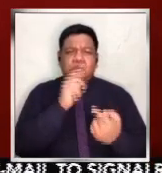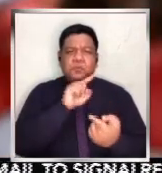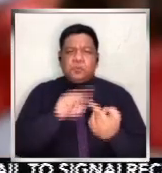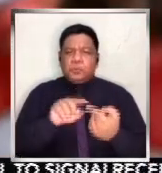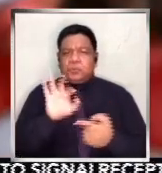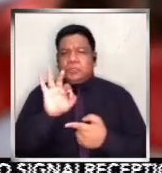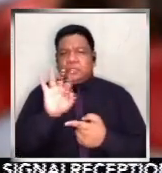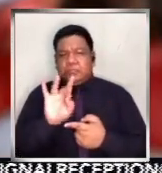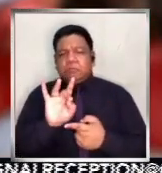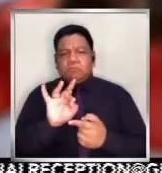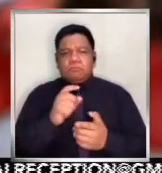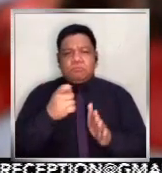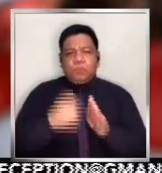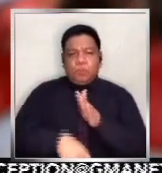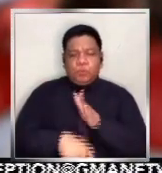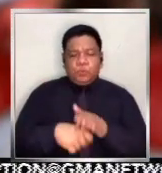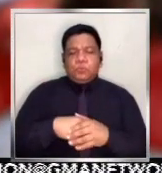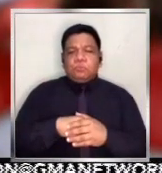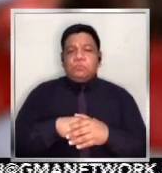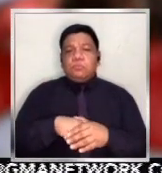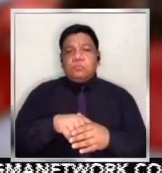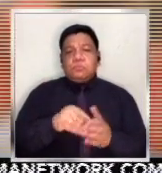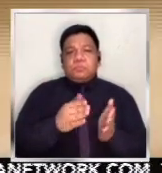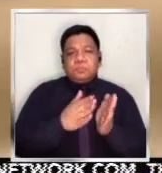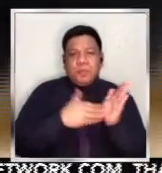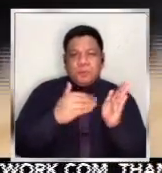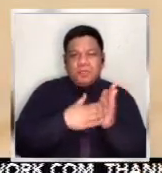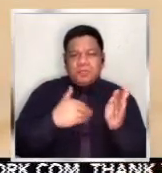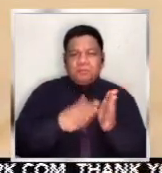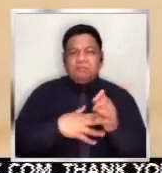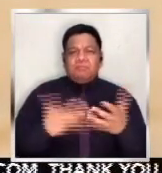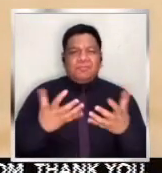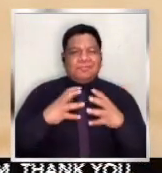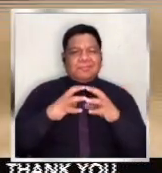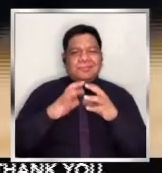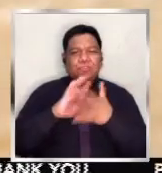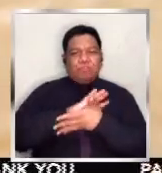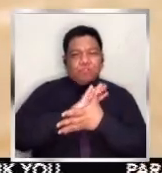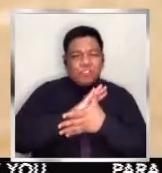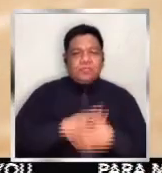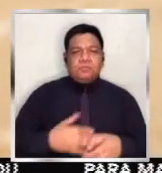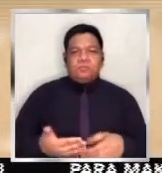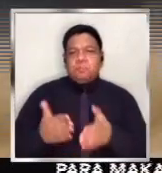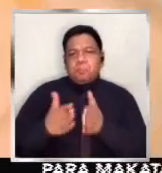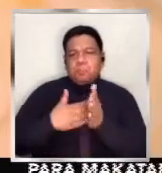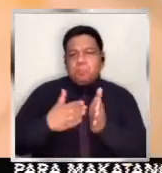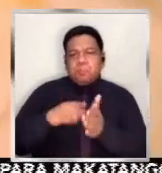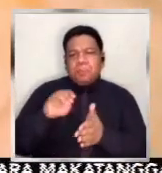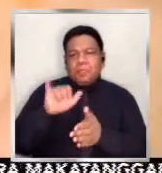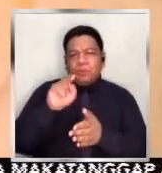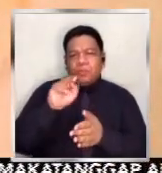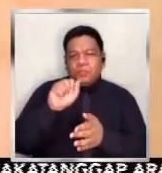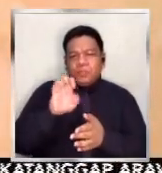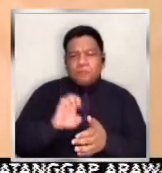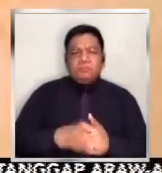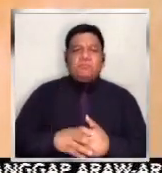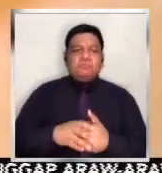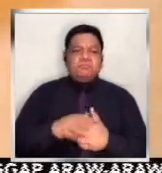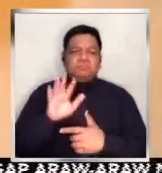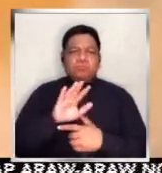pesos. Habang ang mga palaman tulad ng queso de bola, mayonnaise at sandwich spread, nasa 21 pesos hanggang